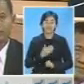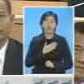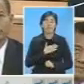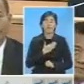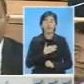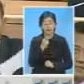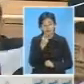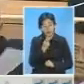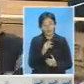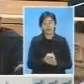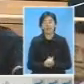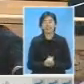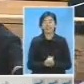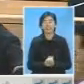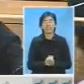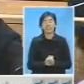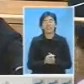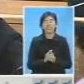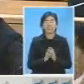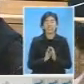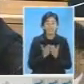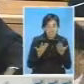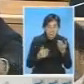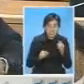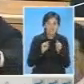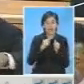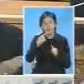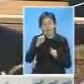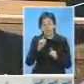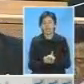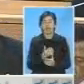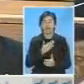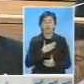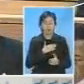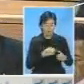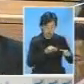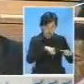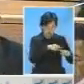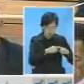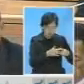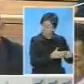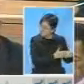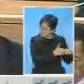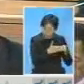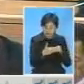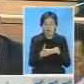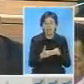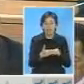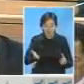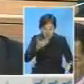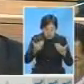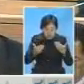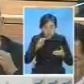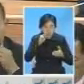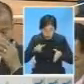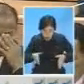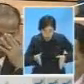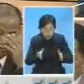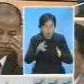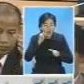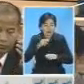ตามหนังสือไปฟังตามในอำเภอปากเกร็ดบอกว่าผมพาคนไปรื้อคลองประปาด้วยความเคารพ